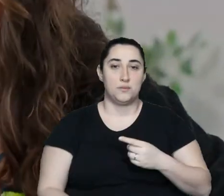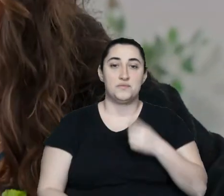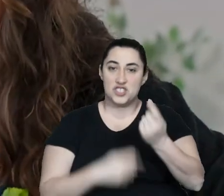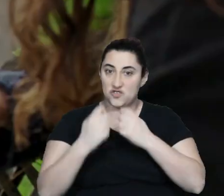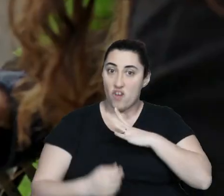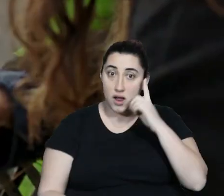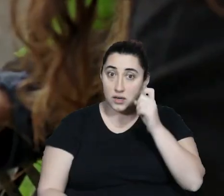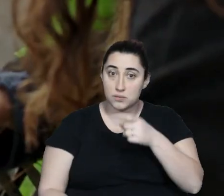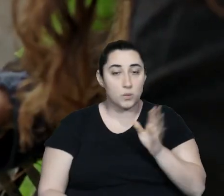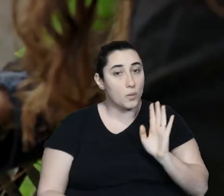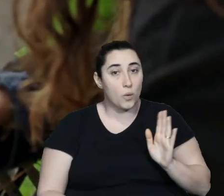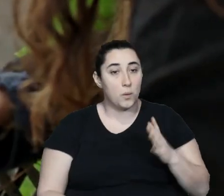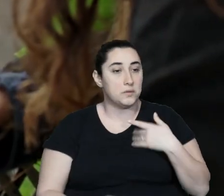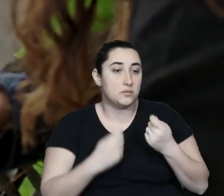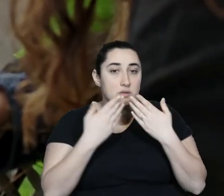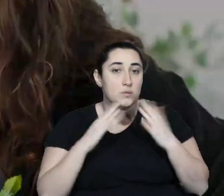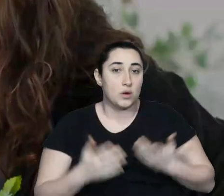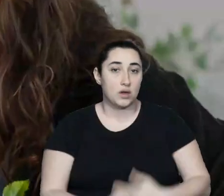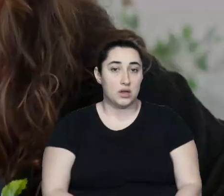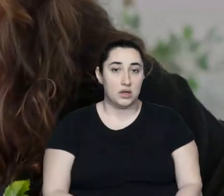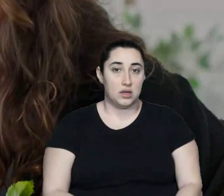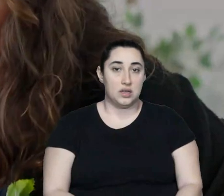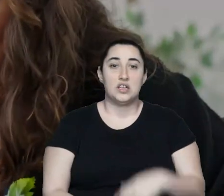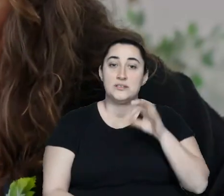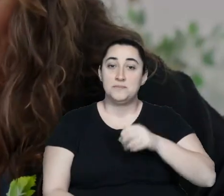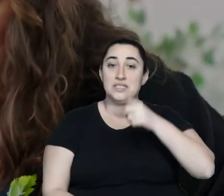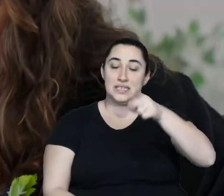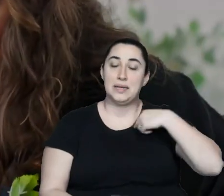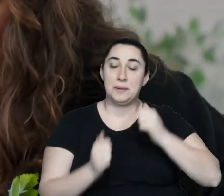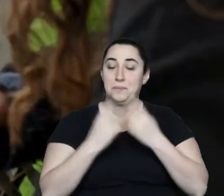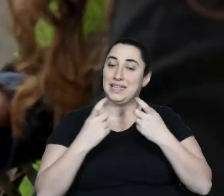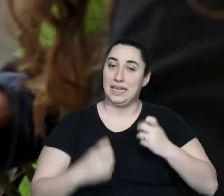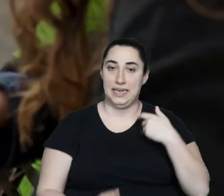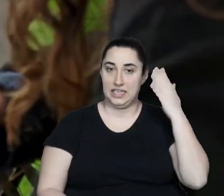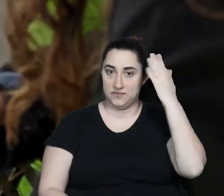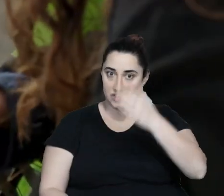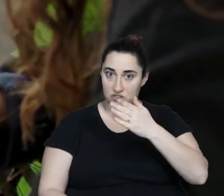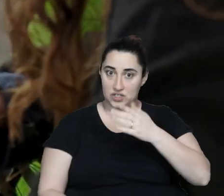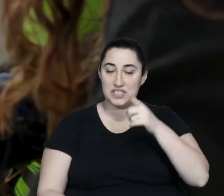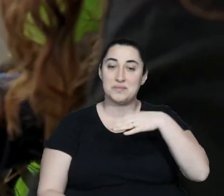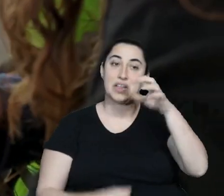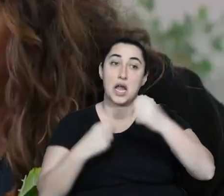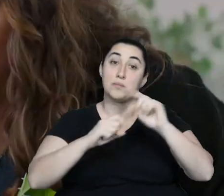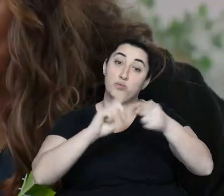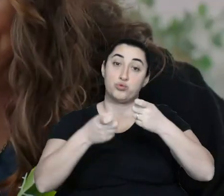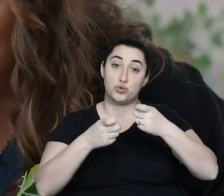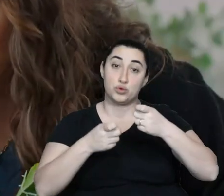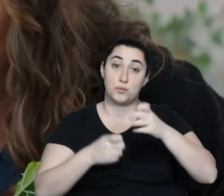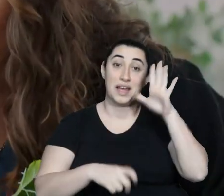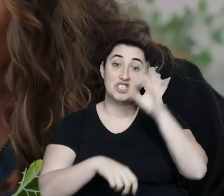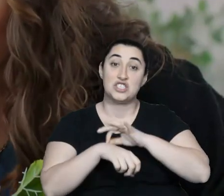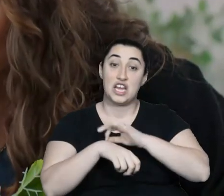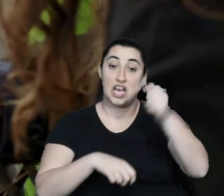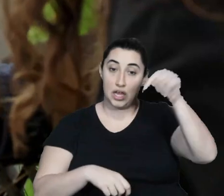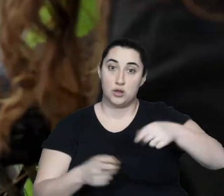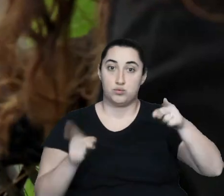var mı İsmail? Yo, benim ne işim olsun ki? Şimdi seninle bir yere gideceğiz. Git şimdi bir araba bul.